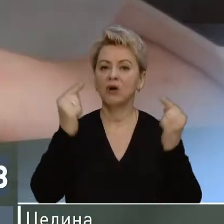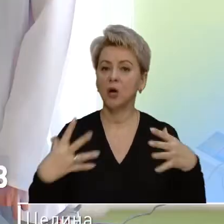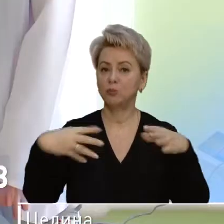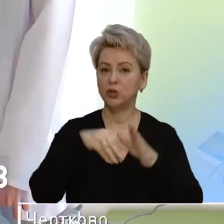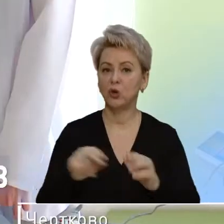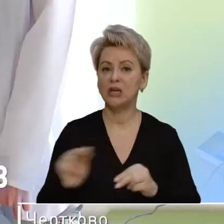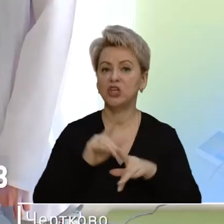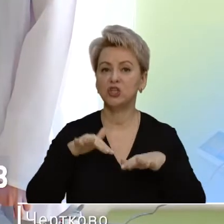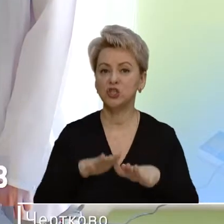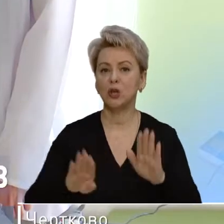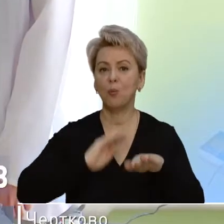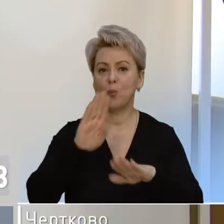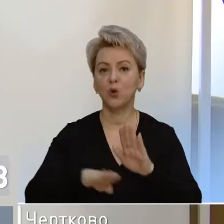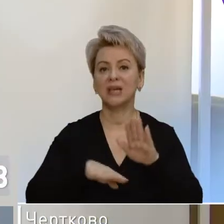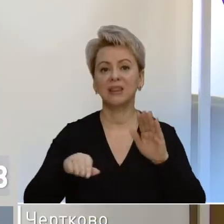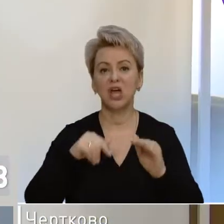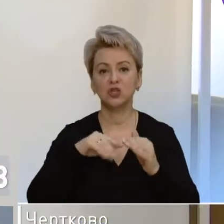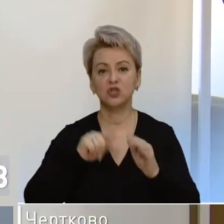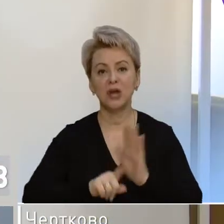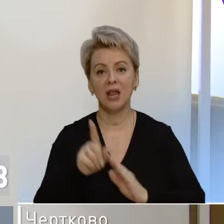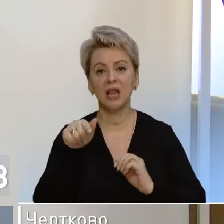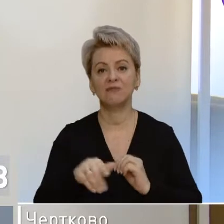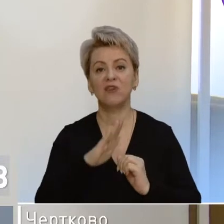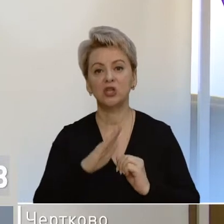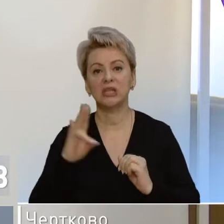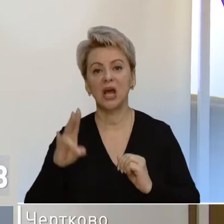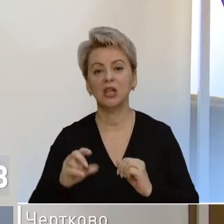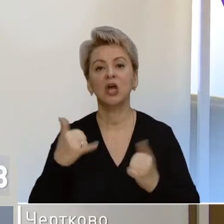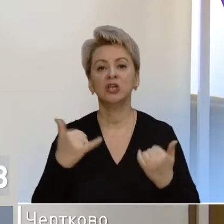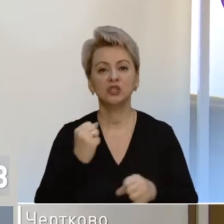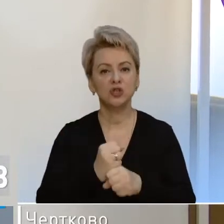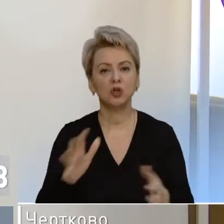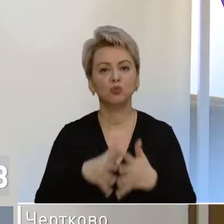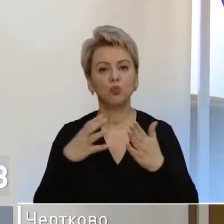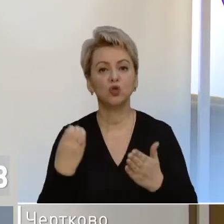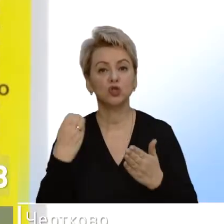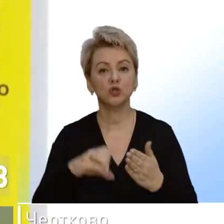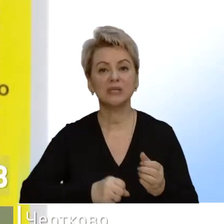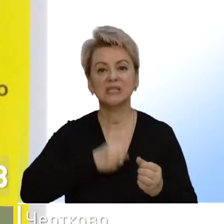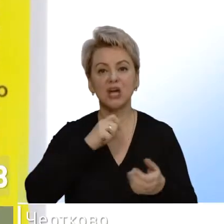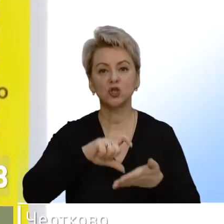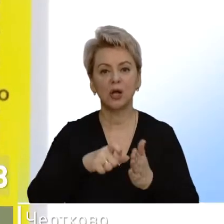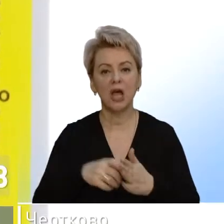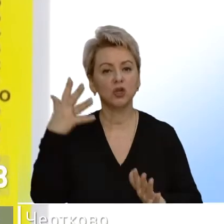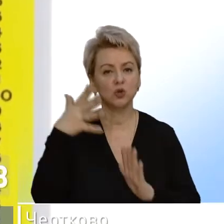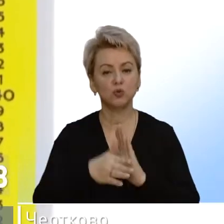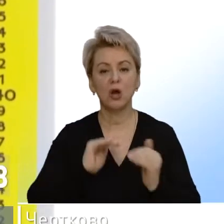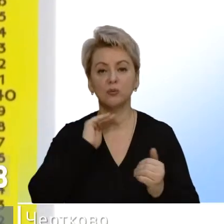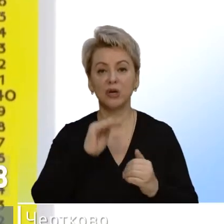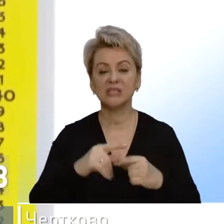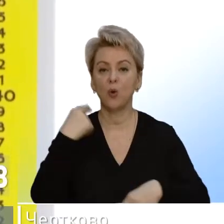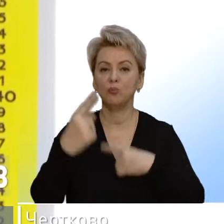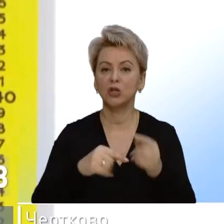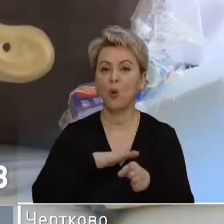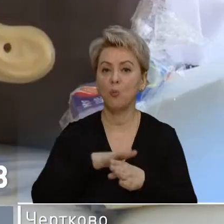компетенции «Лечебное дело» под началом Людмилы Николаевны свои первые шаги сегодня делают больше сотни старшеклассников. Изучают профессию